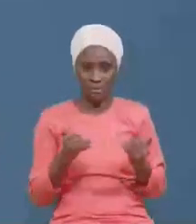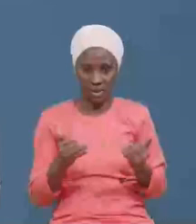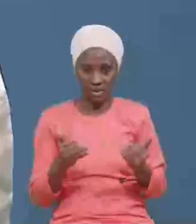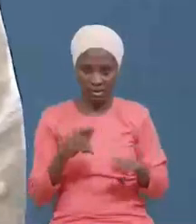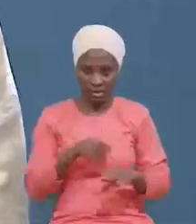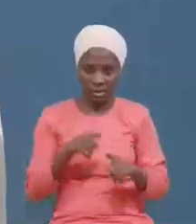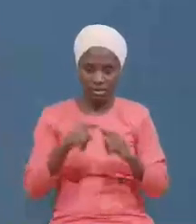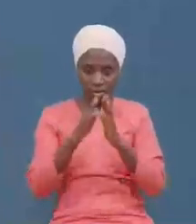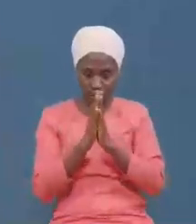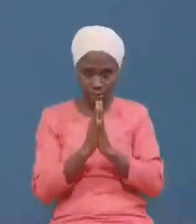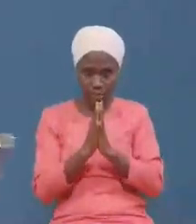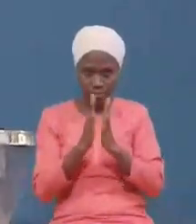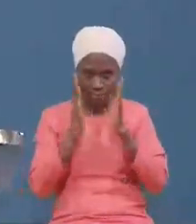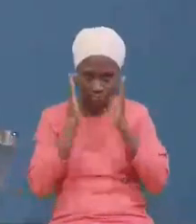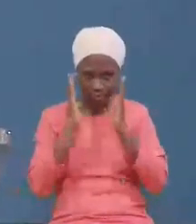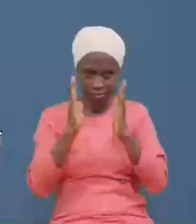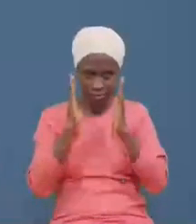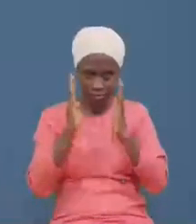baissées, les yeux fermés.